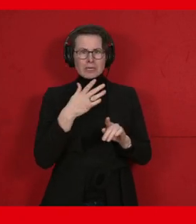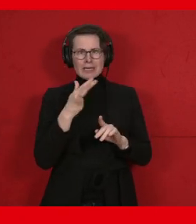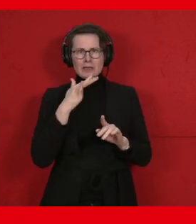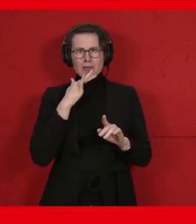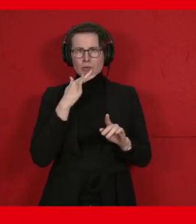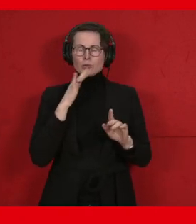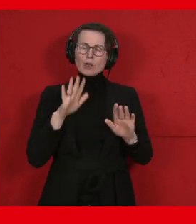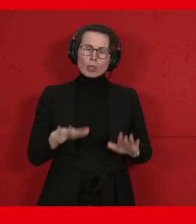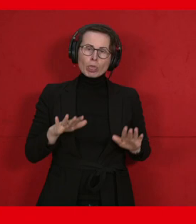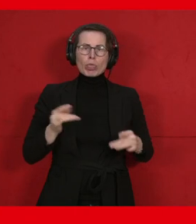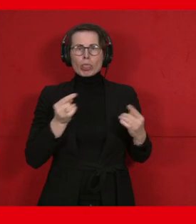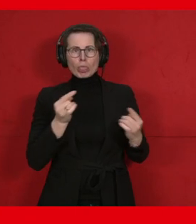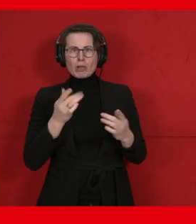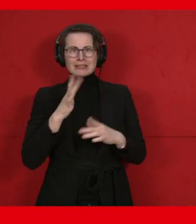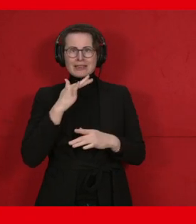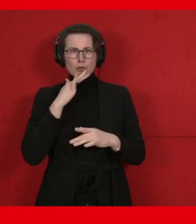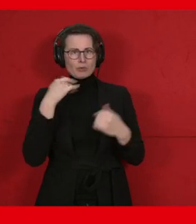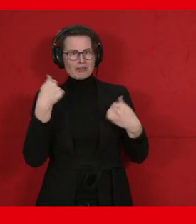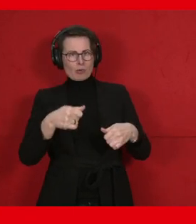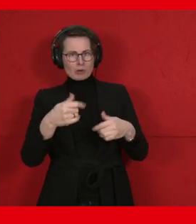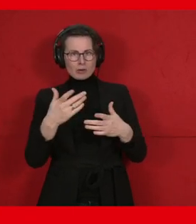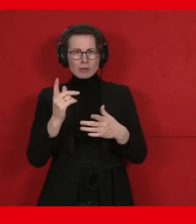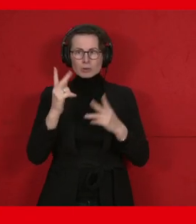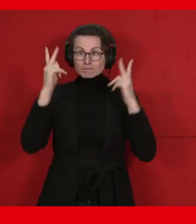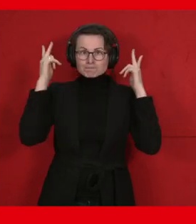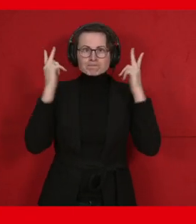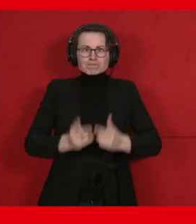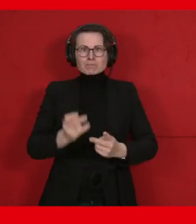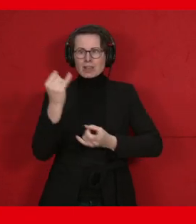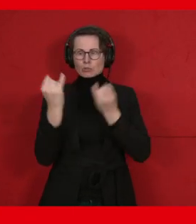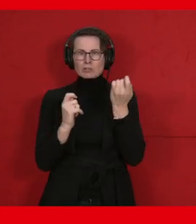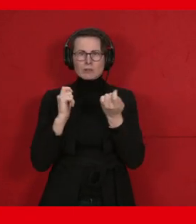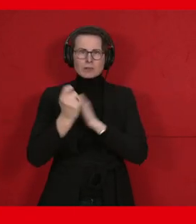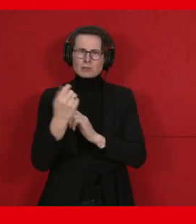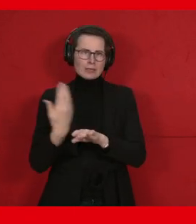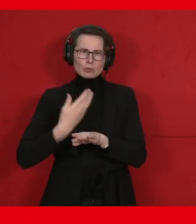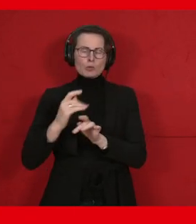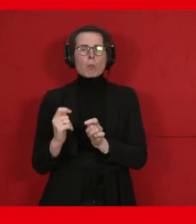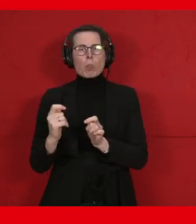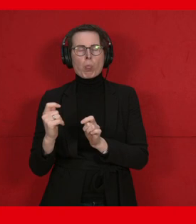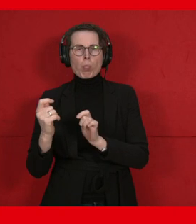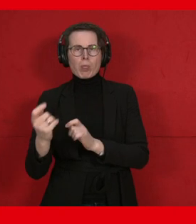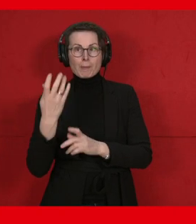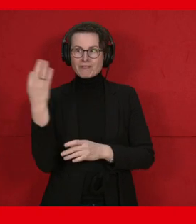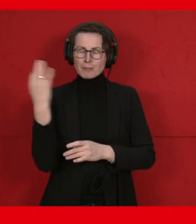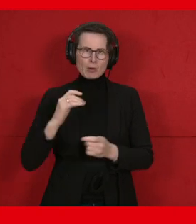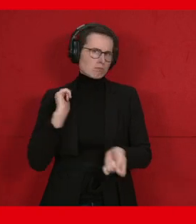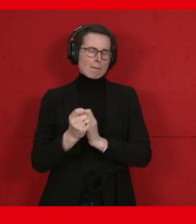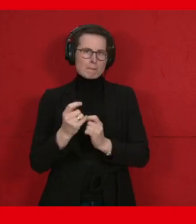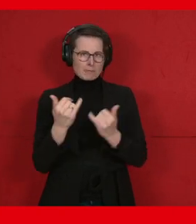Druck hinter. Das hat nichts zu tun mit der großen industriellen Veränderung, vor der wir stehen und die wir dringend für unsere Zukunft